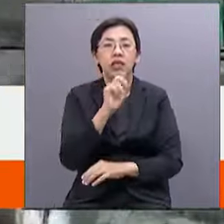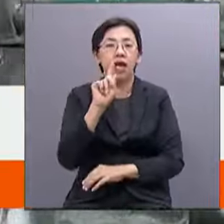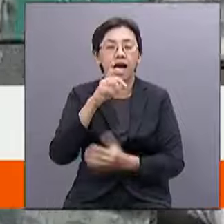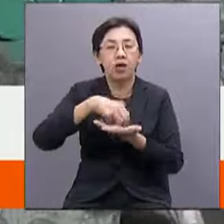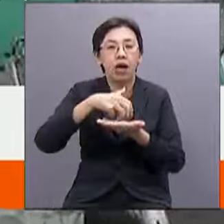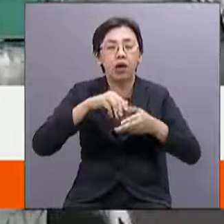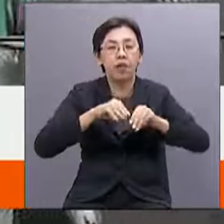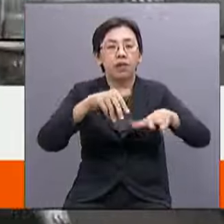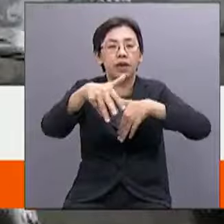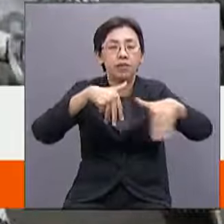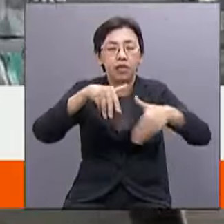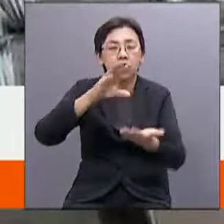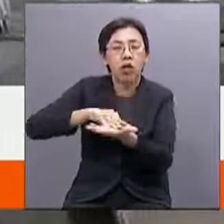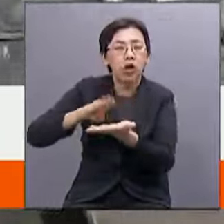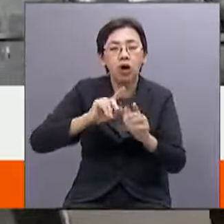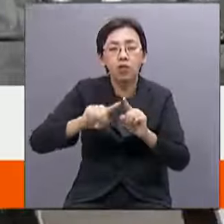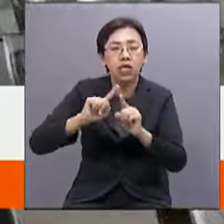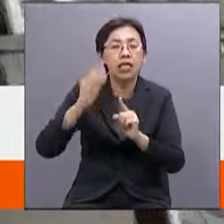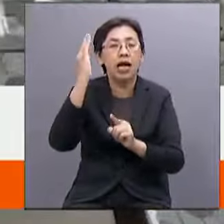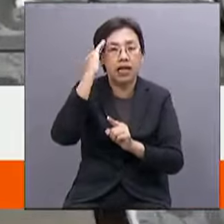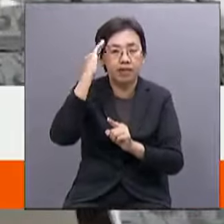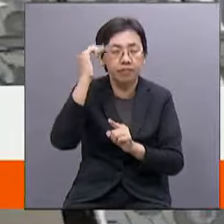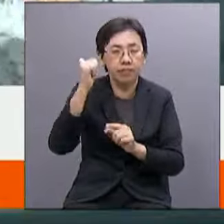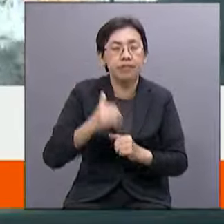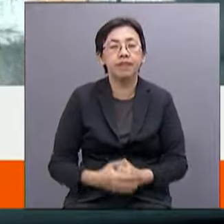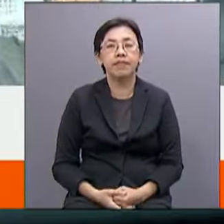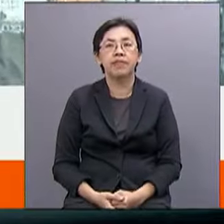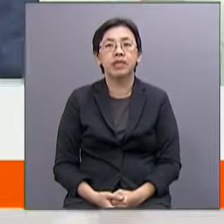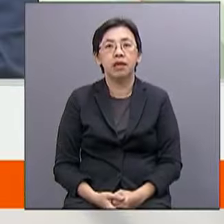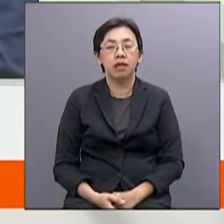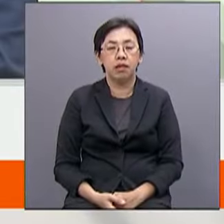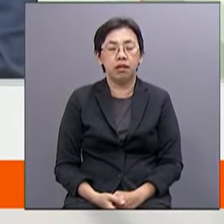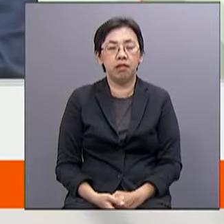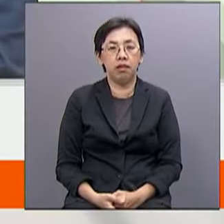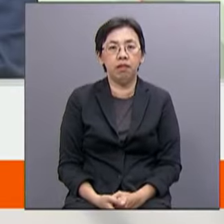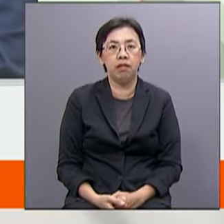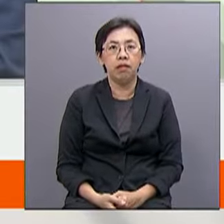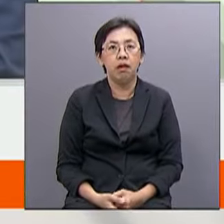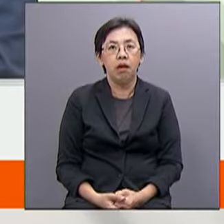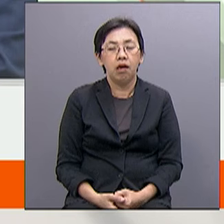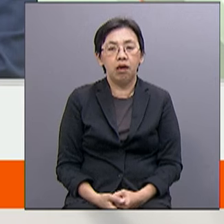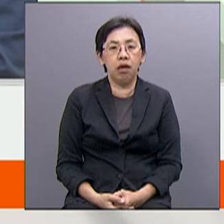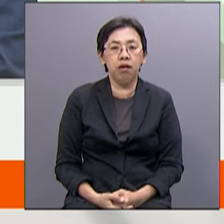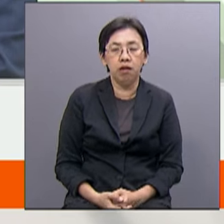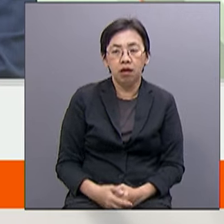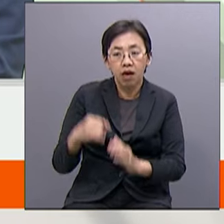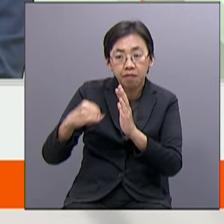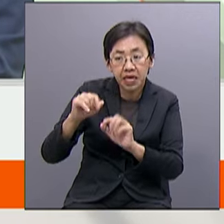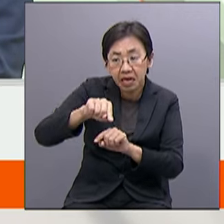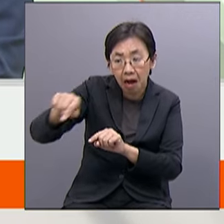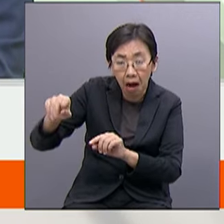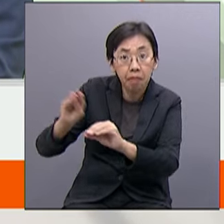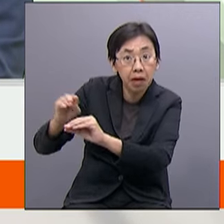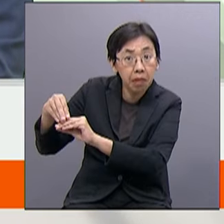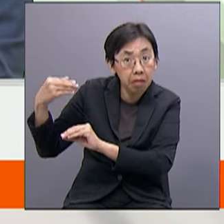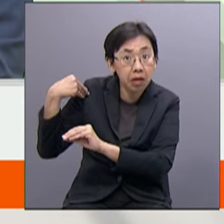ชนทราบถึงข้อมูลทั้งหมดได้ครับ ค่ะมีคนอื่นๆที่อาจจะเกี่ยวข้องเพิ่มเติมต้องขยายผลไปเอาผิดคนอื่นด้วยอีกกี่คนนะคะ